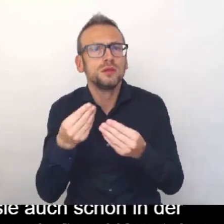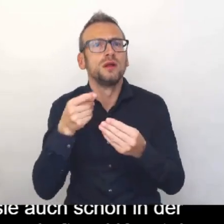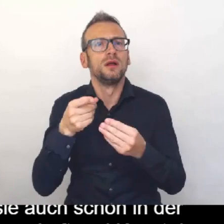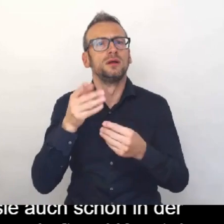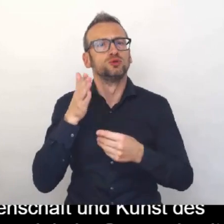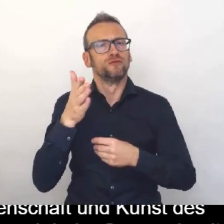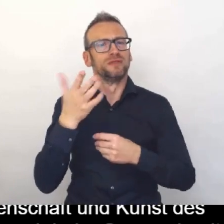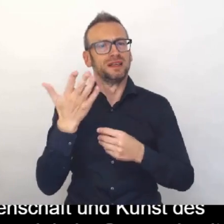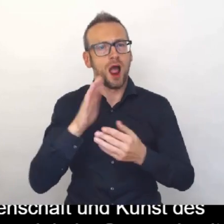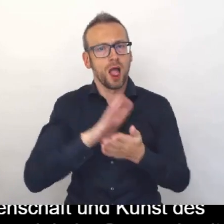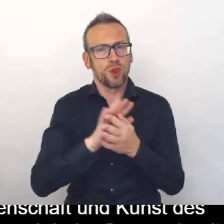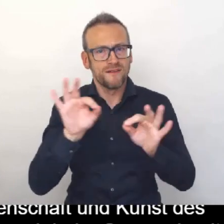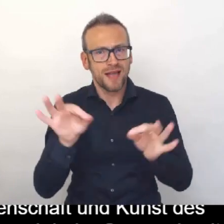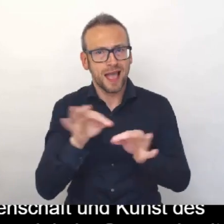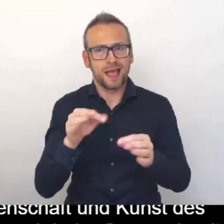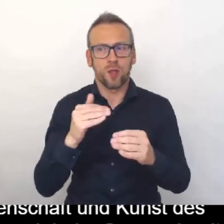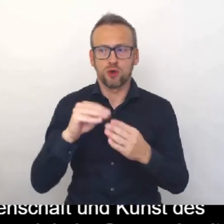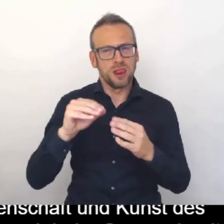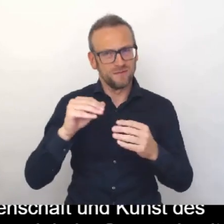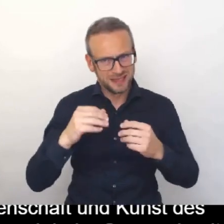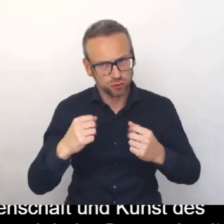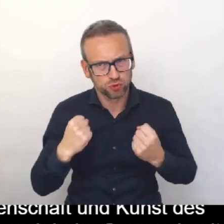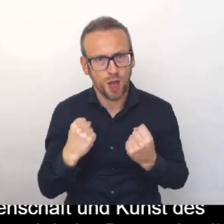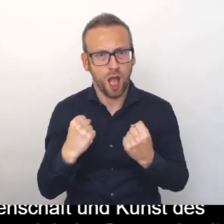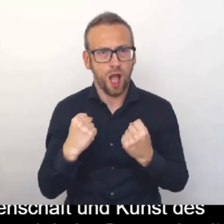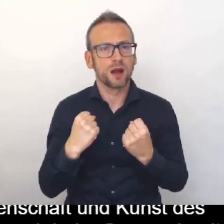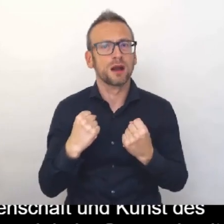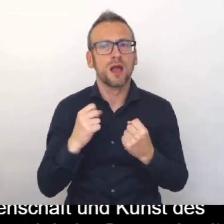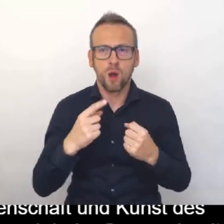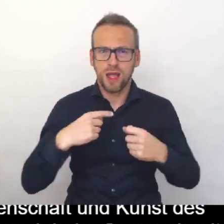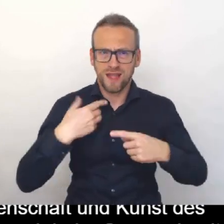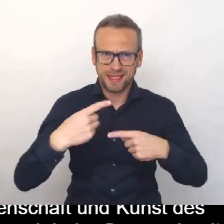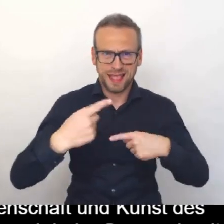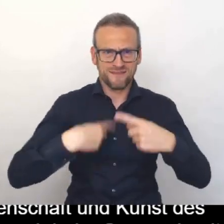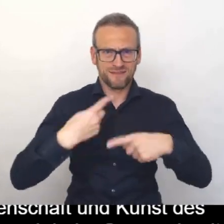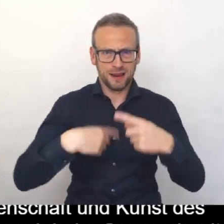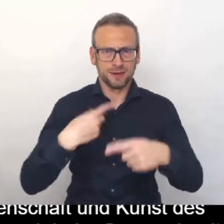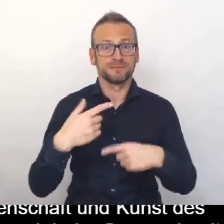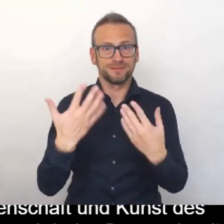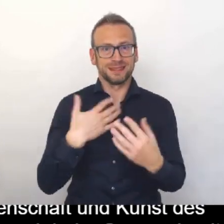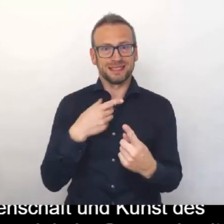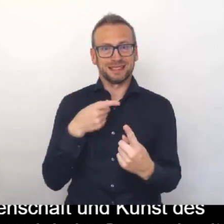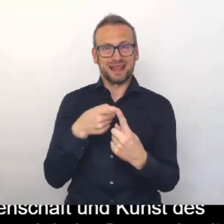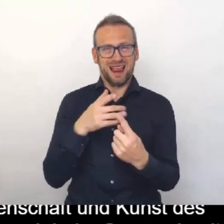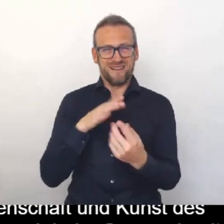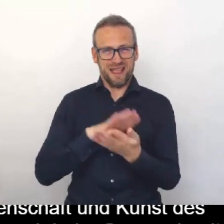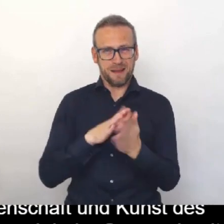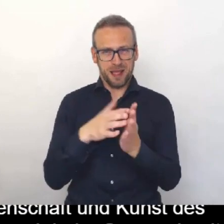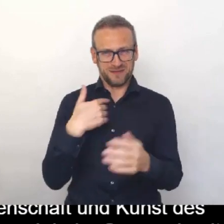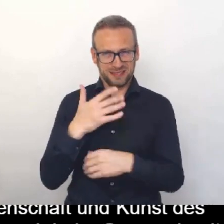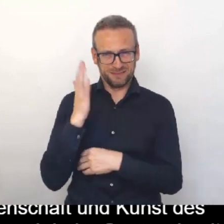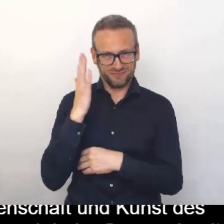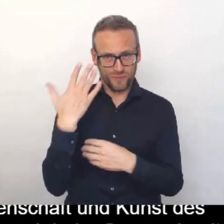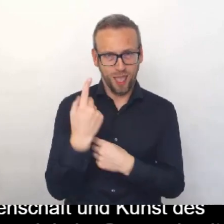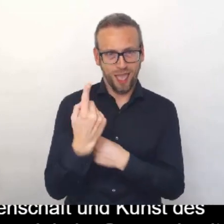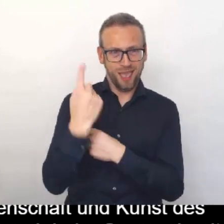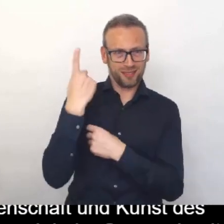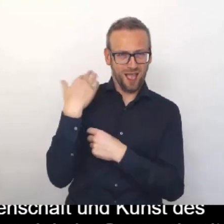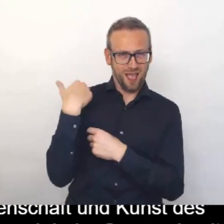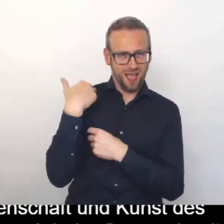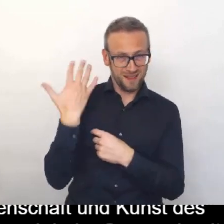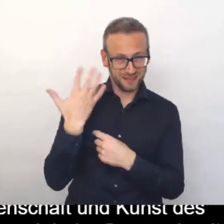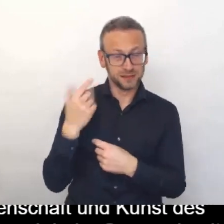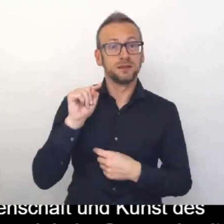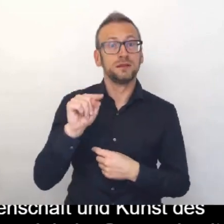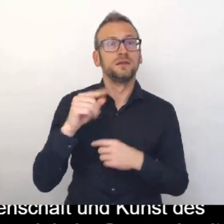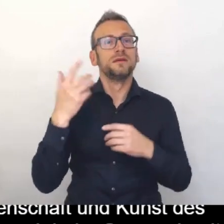und Professuren drin involviert. Zweitens mehr Dynamik, zum Beispiel bei der deutlichen Beschleunigung von Berufungen